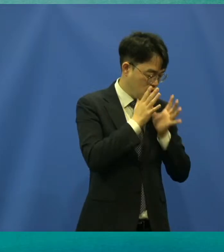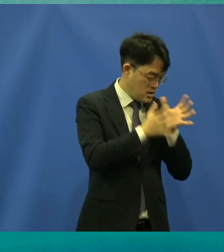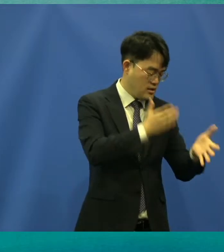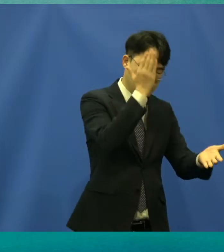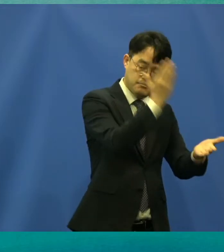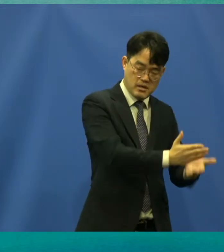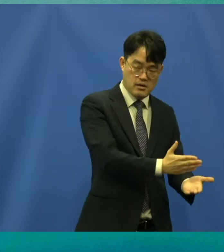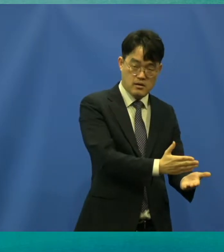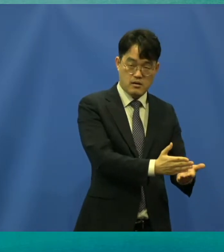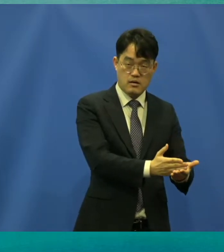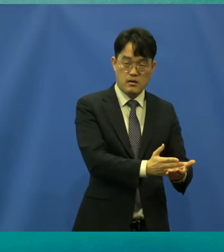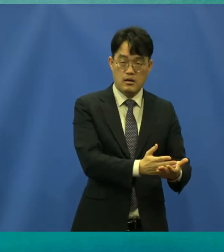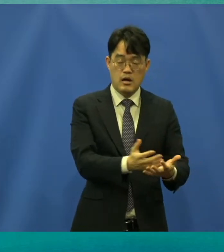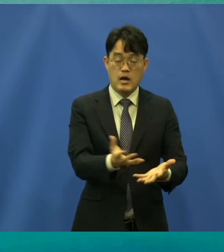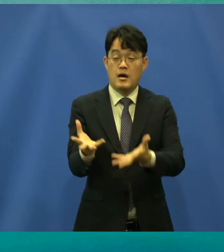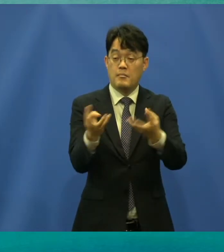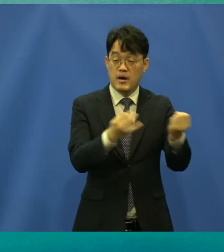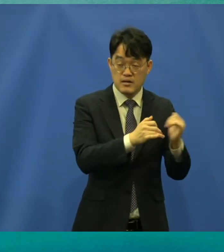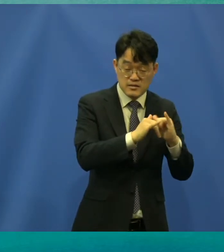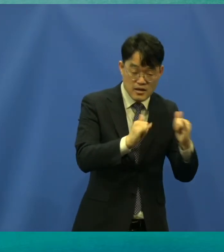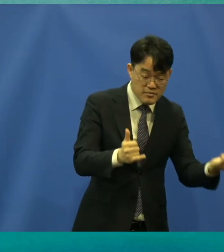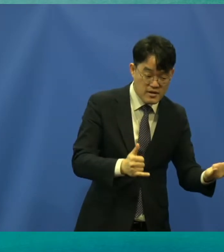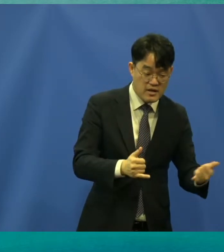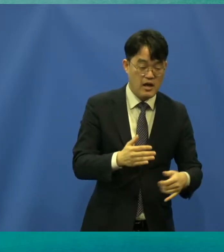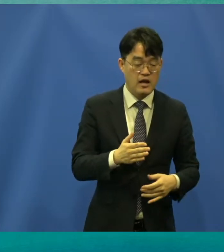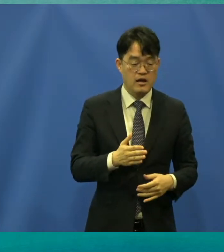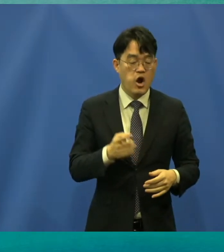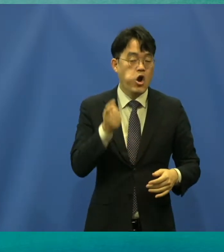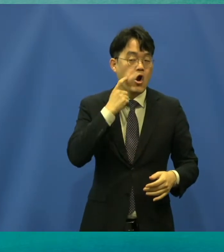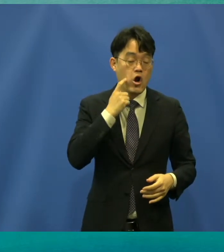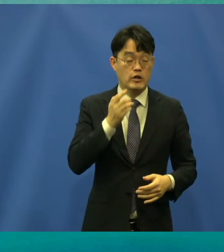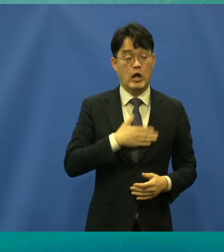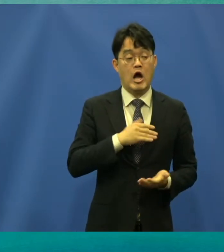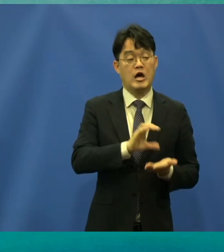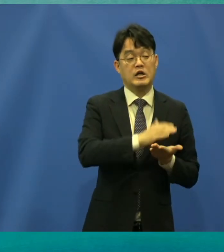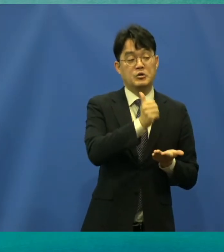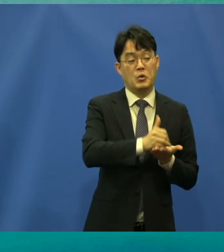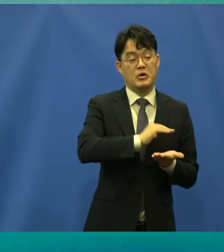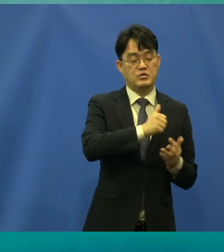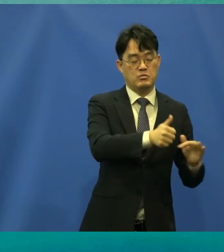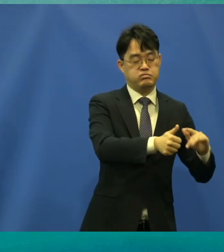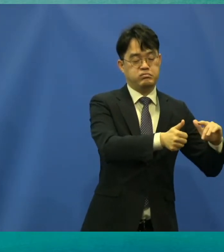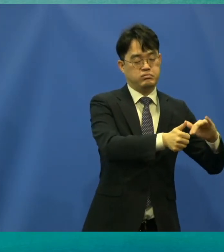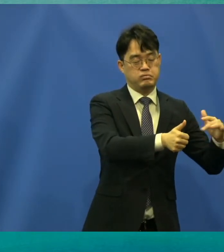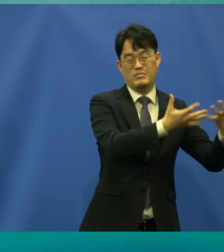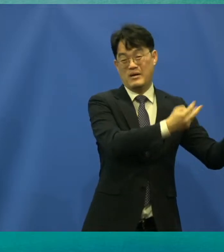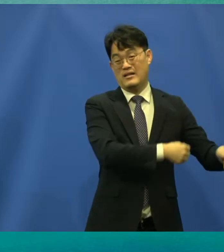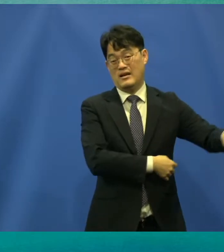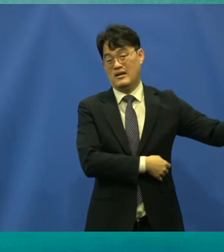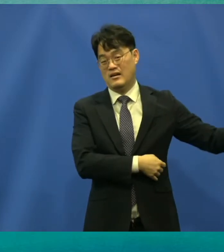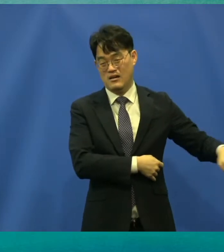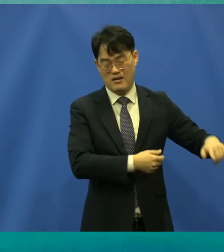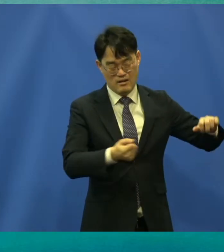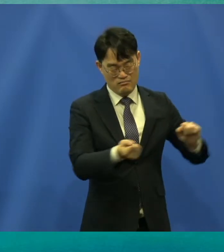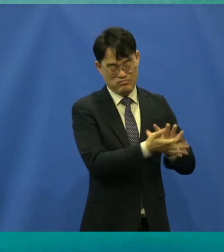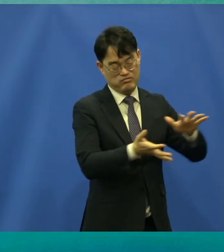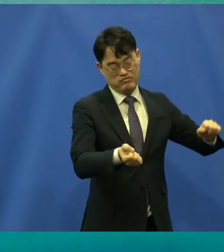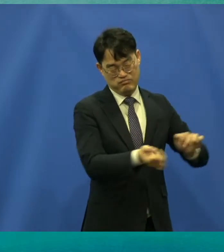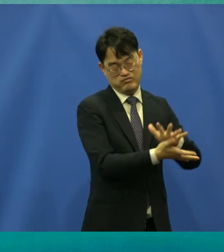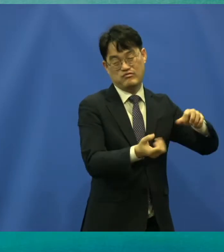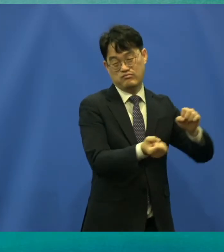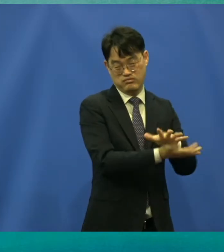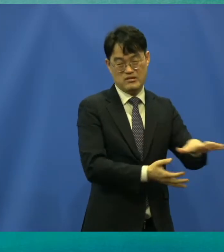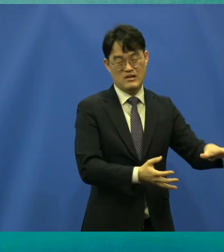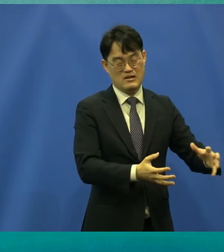많은 사람이 내 이름으로 와서 이르되 나는 그리스도라 하여 많은 사람을 미혹하리라. 난리와 난리 소문을 듣겠으나